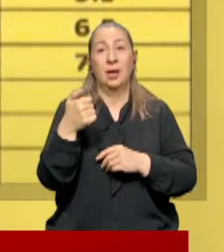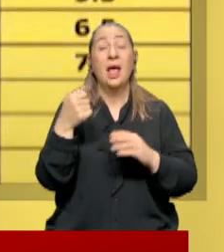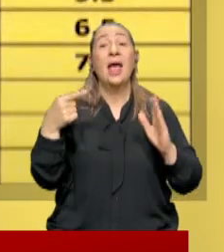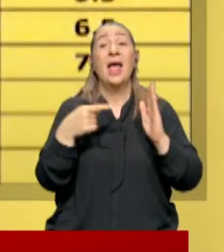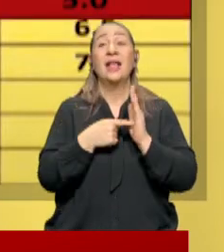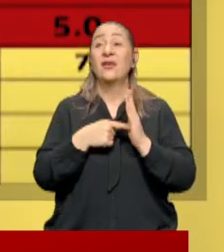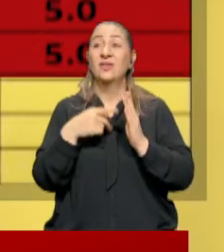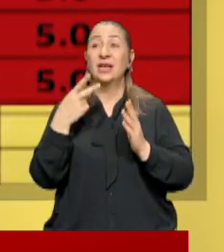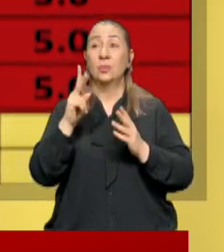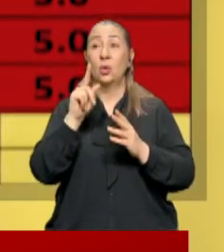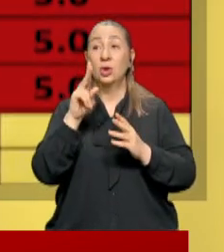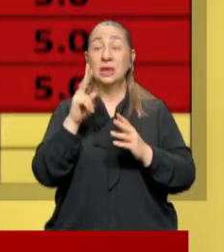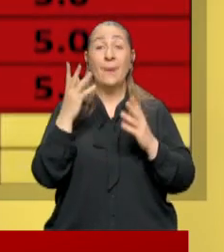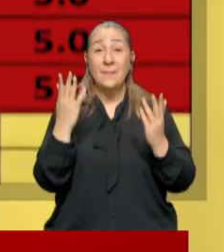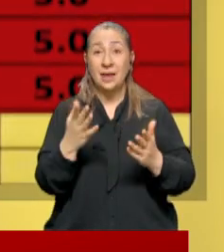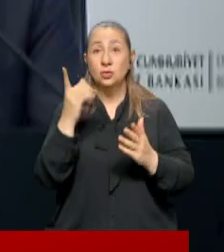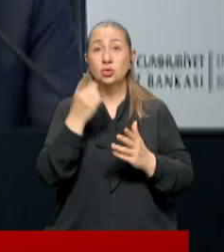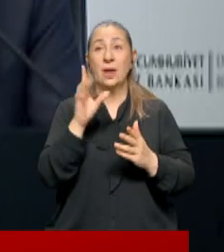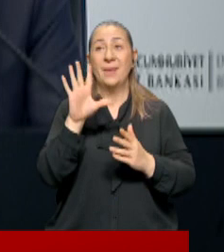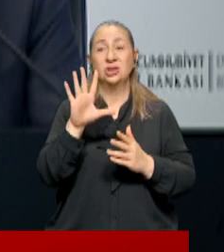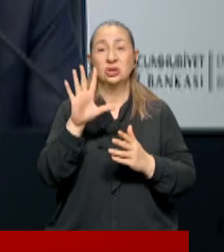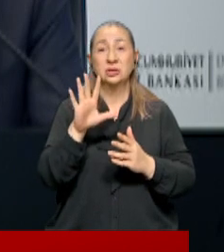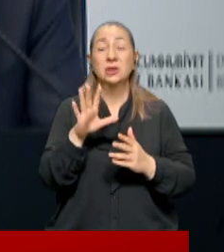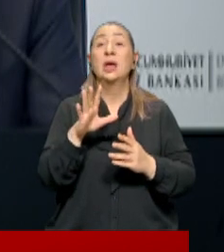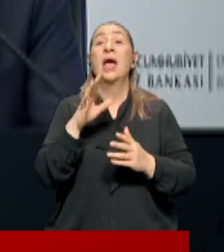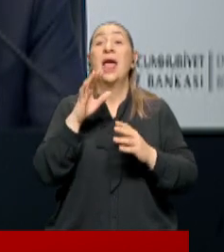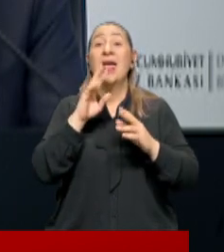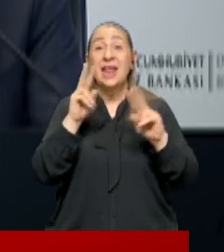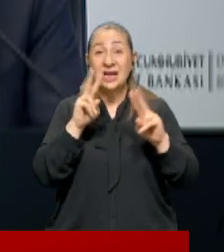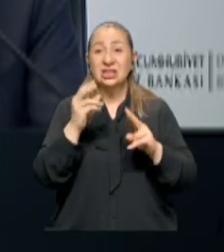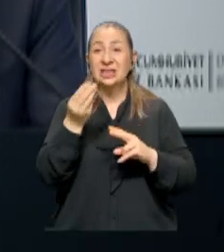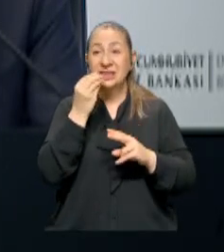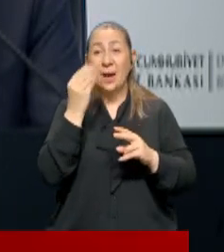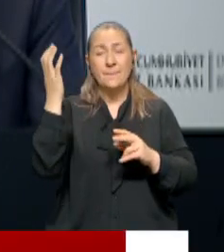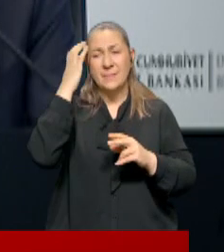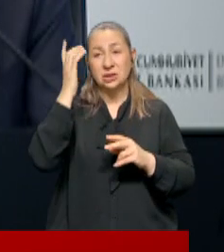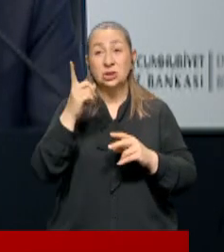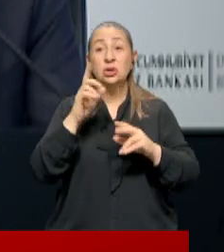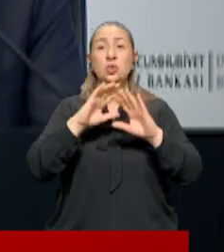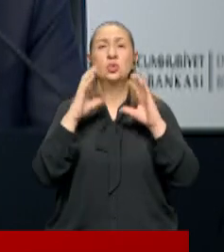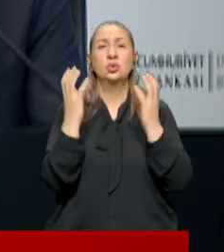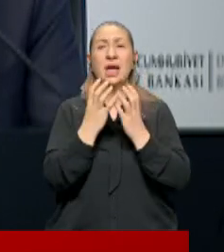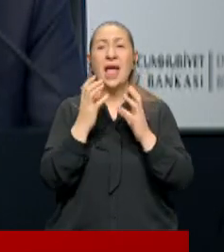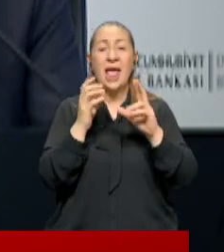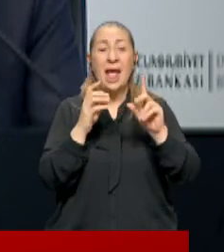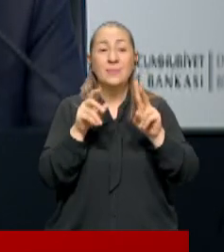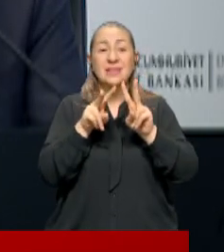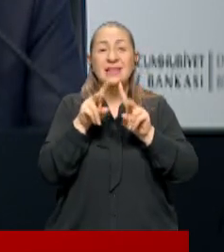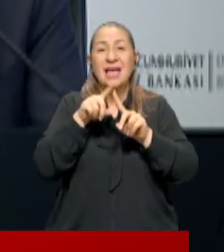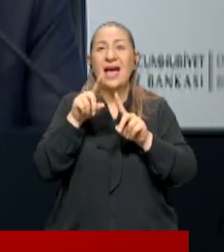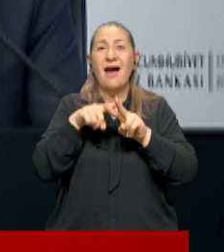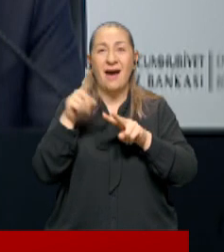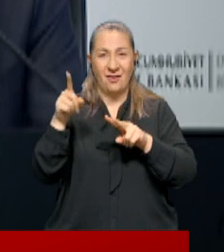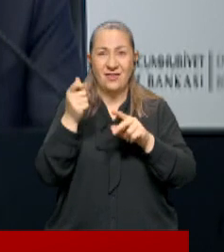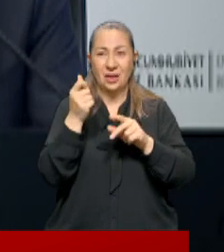hedefler s 2012'den beri yüzde 5 enerji ve gıda başta olmak üzere küresel emtia fiyatlarındaki